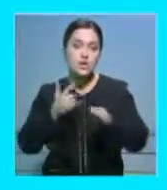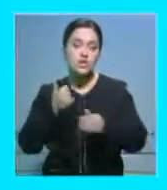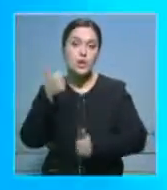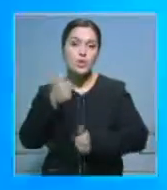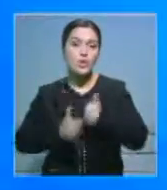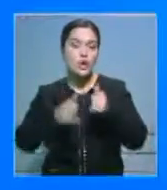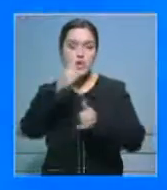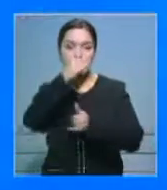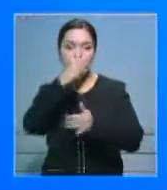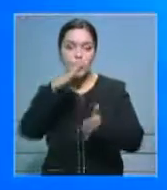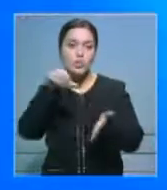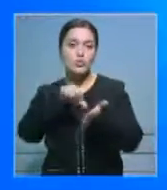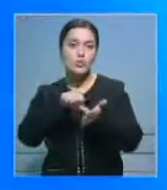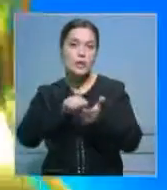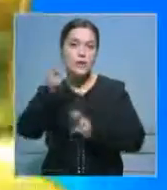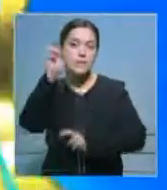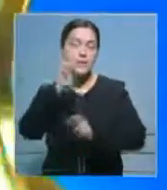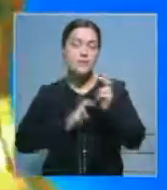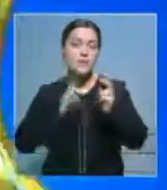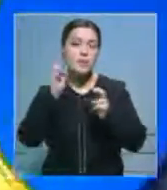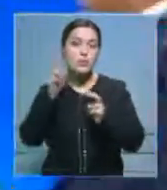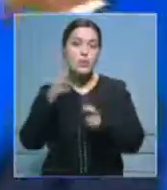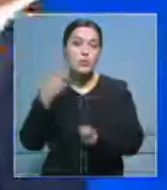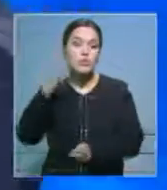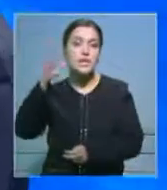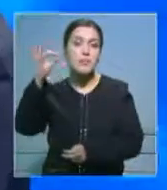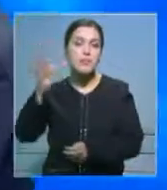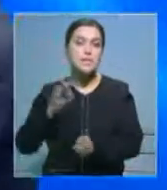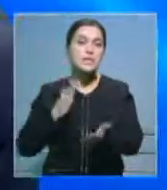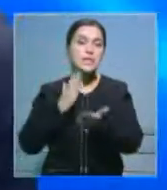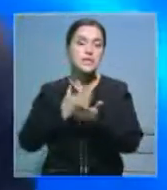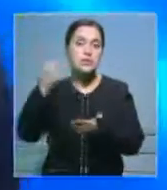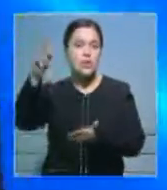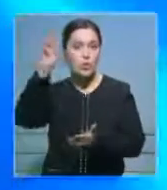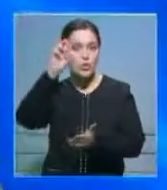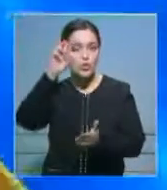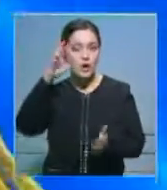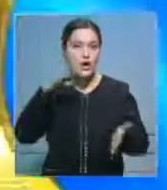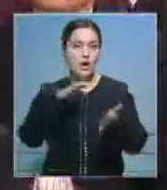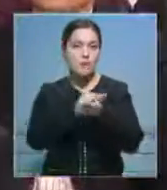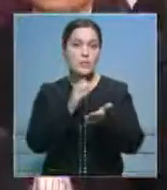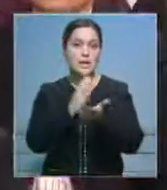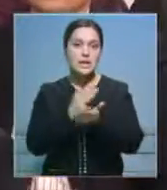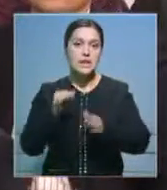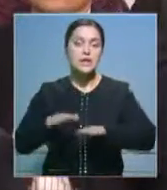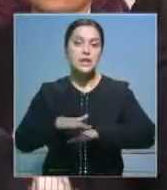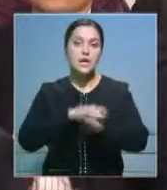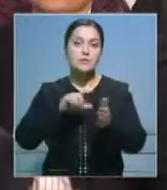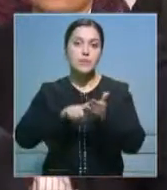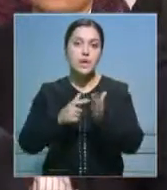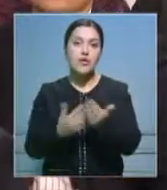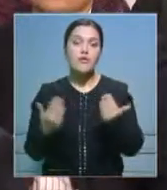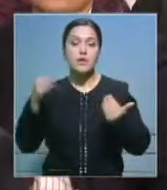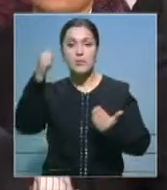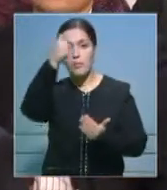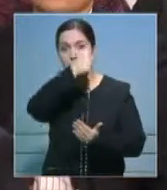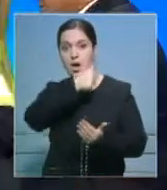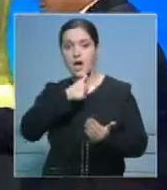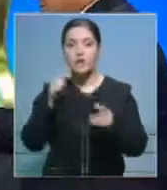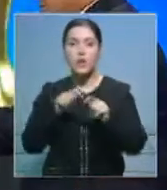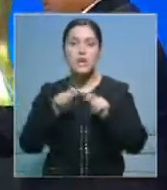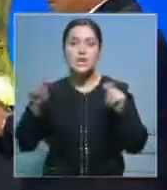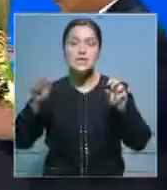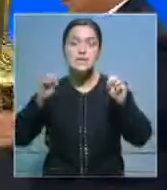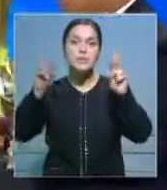теперь не могут участвовать предприятия, доля государства в которых превышает 50%. Кроме того, Нацпалата в этом году